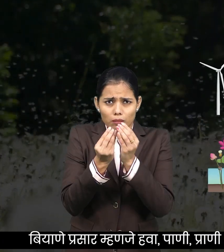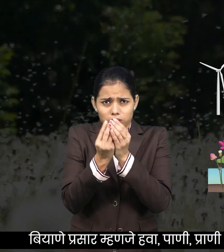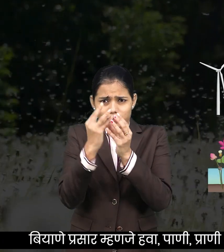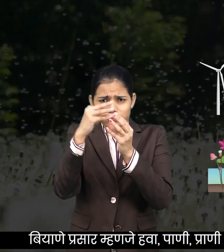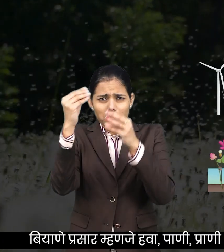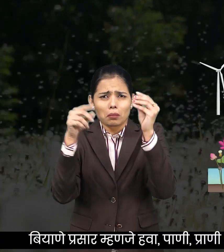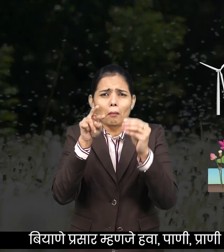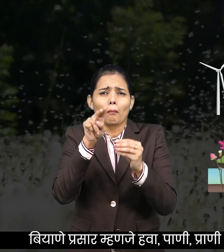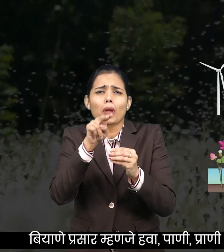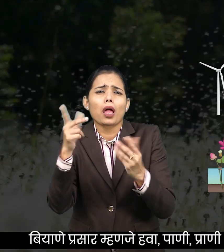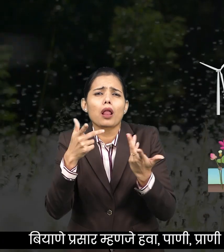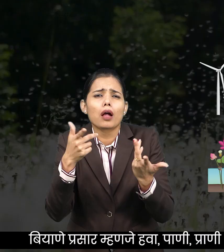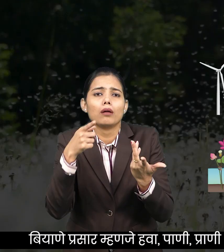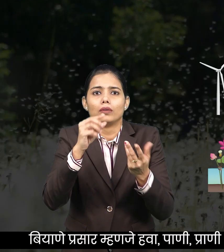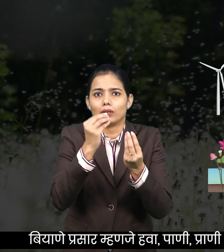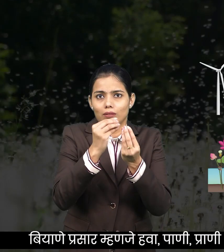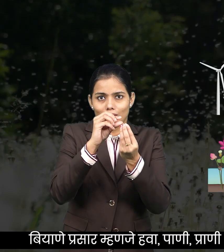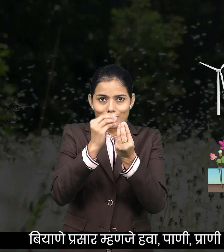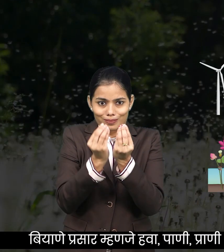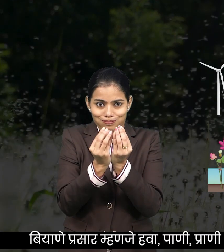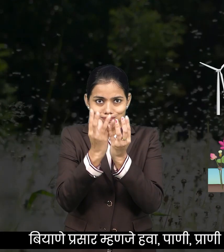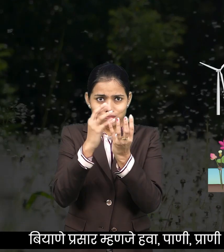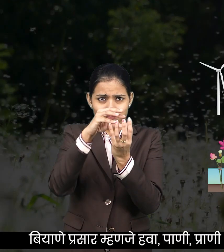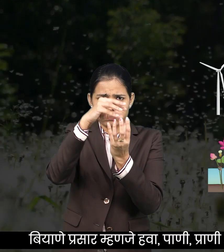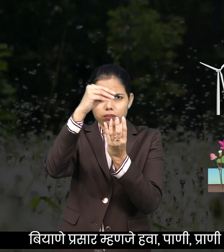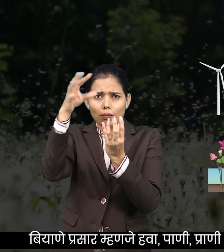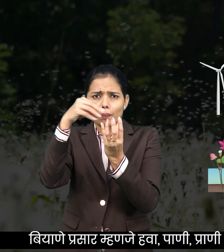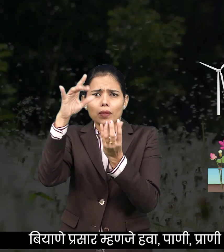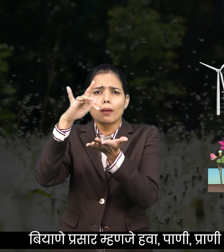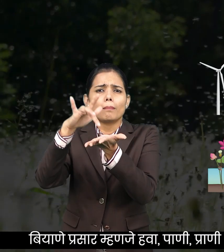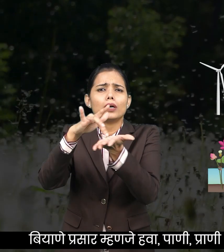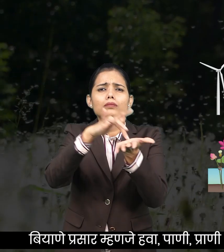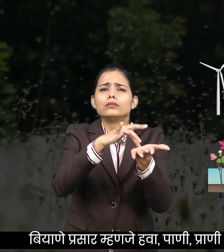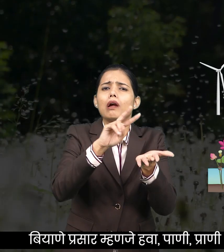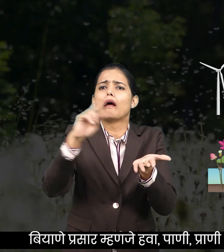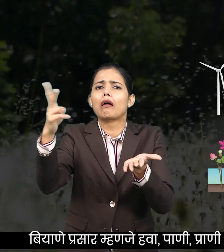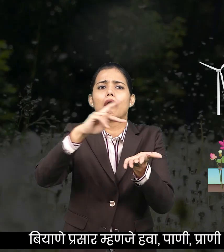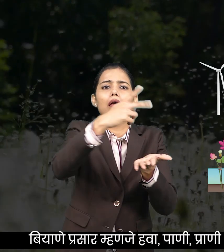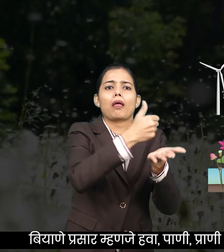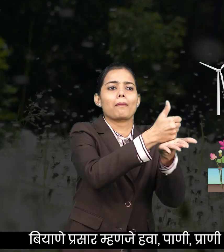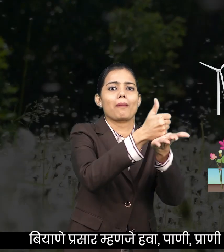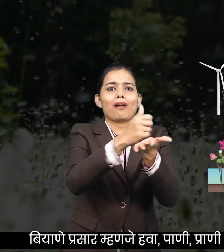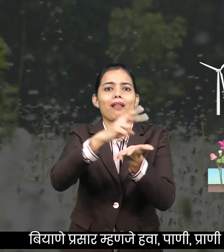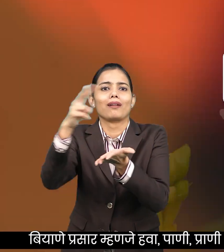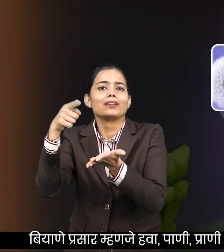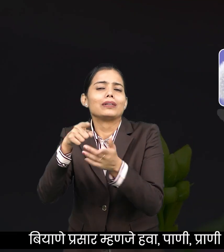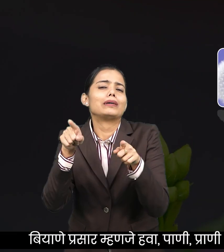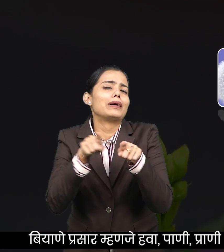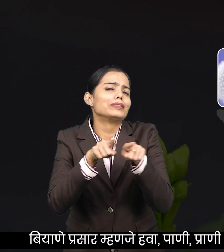प्रसार म्हणजे हवा, पाणी, प्राणी आणि पक्षी यांसारख्या